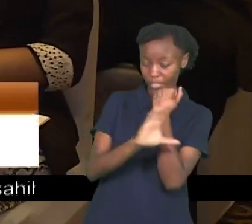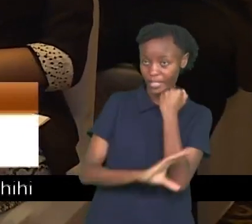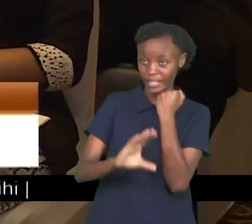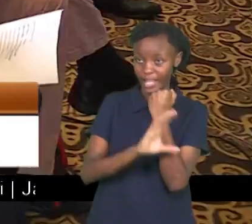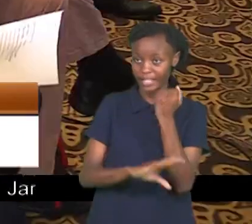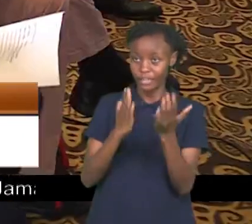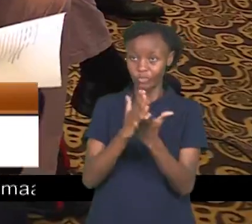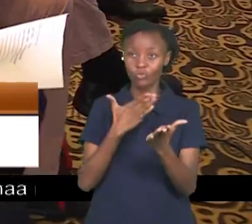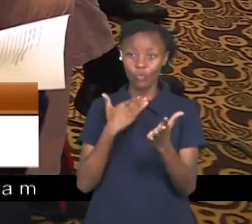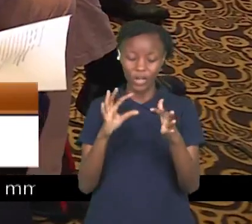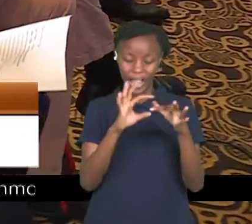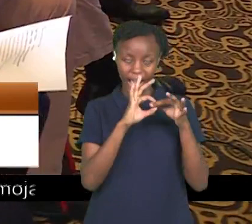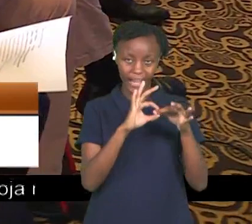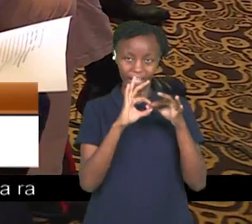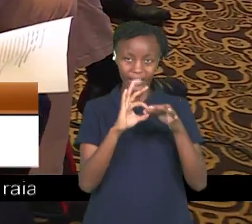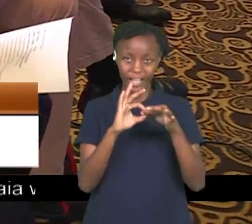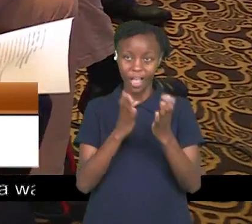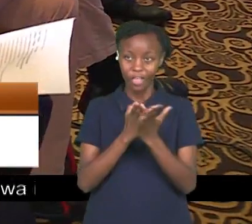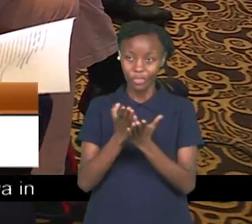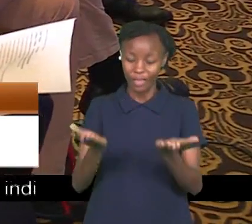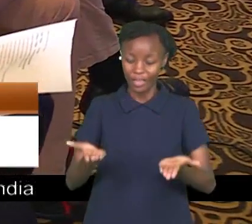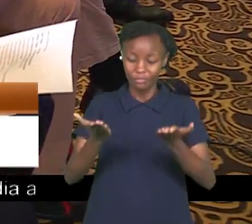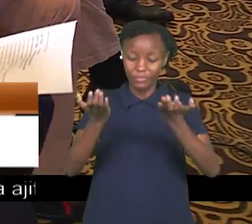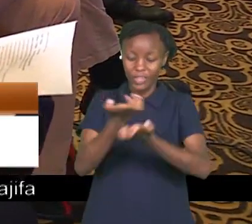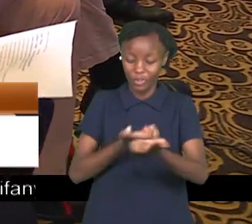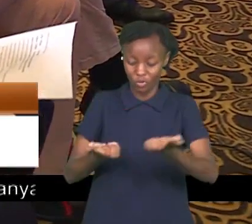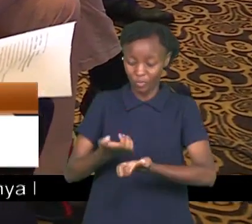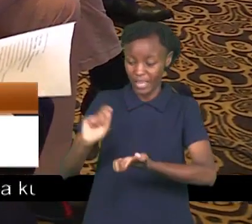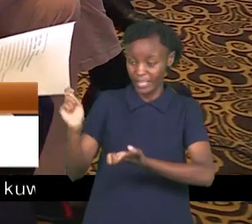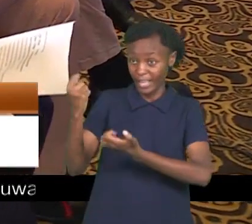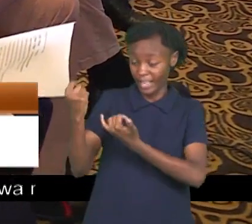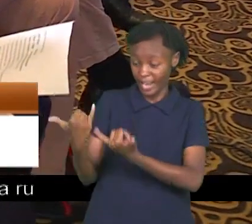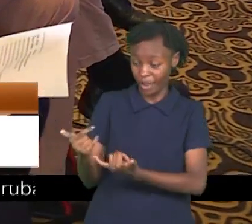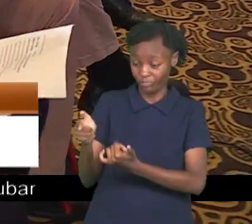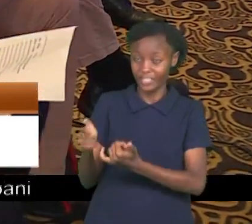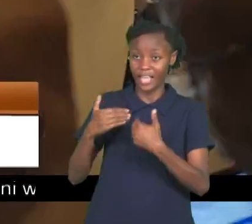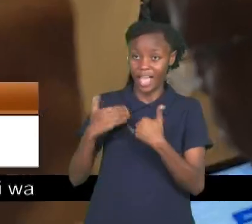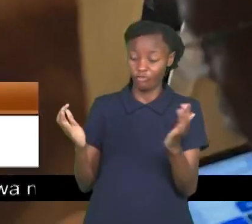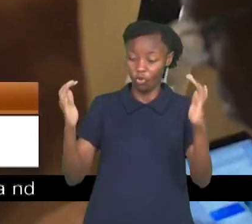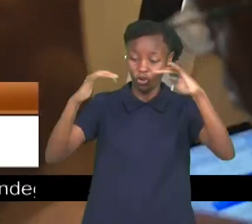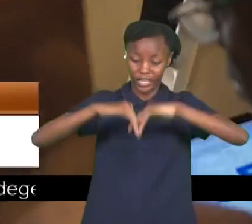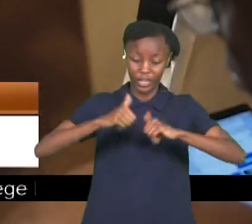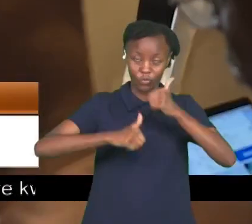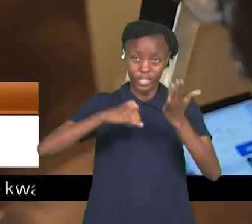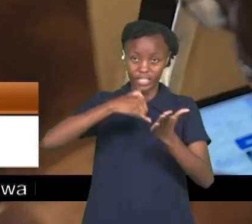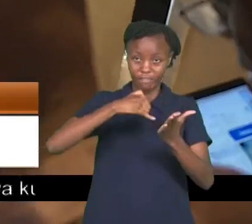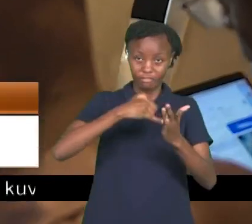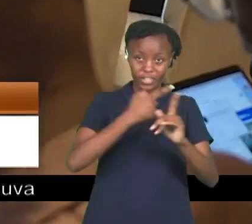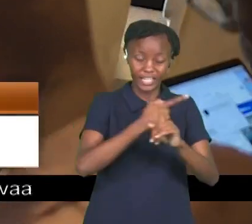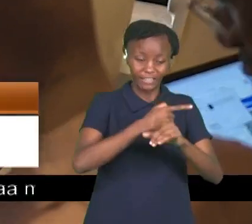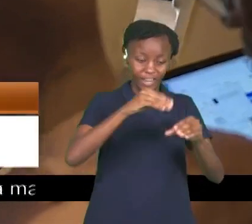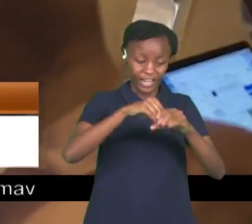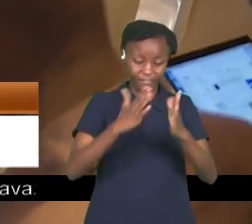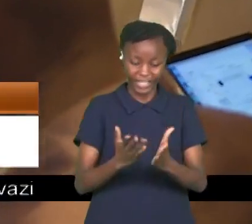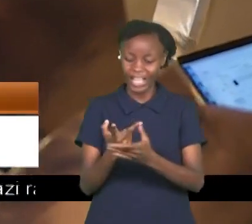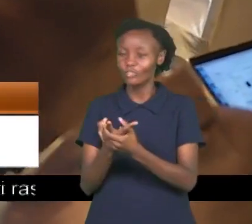yanaridhisha kushirikiana kwao kwa kupania kukuza uchumi. Taifa la Kenya tayari limeandaa kongamano linalohusisha wawekezaji wa mataifa yote